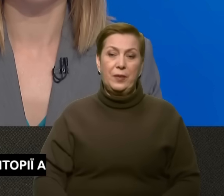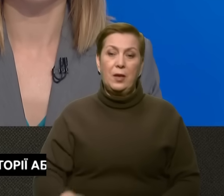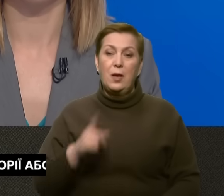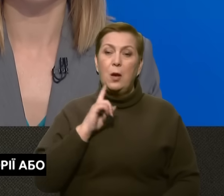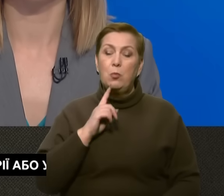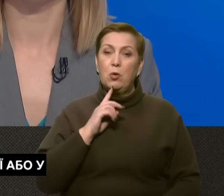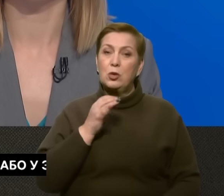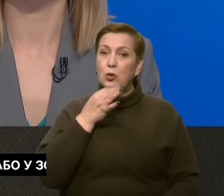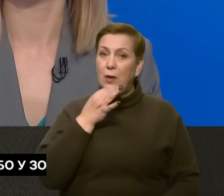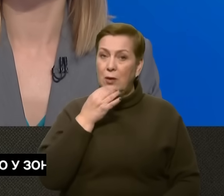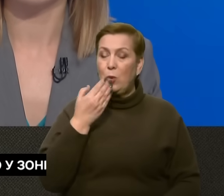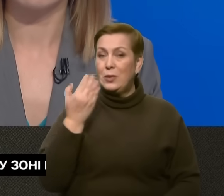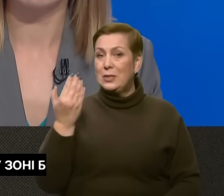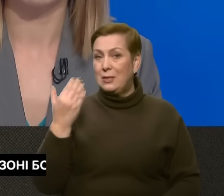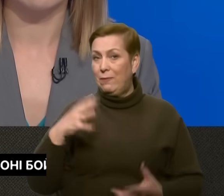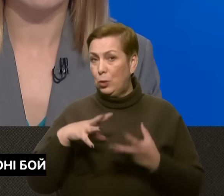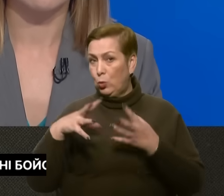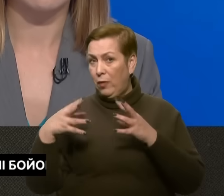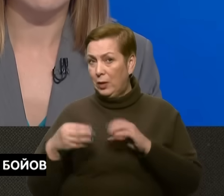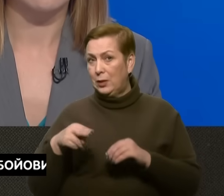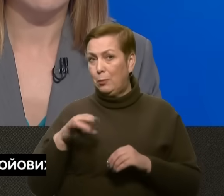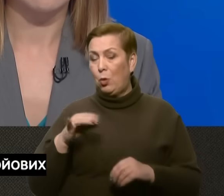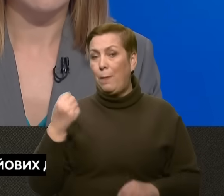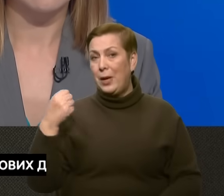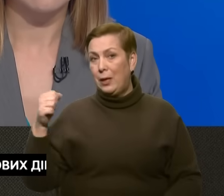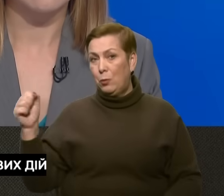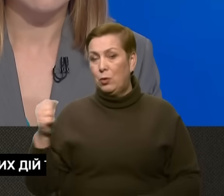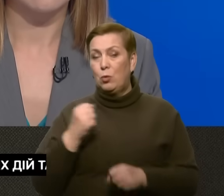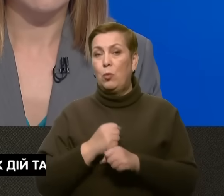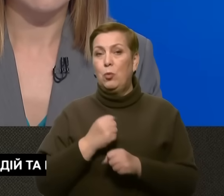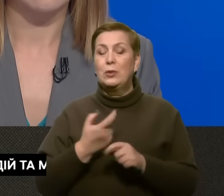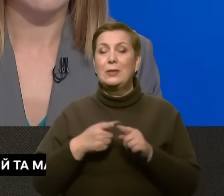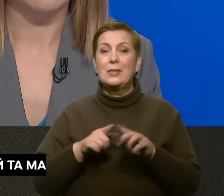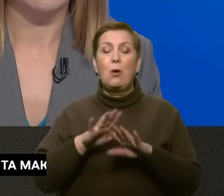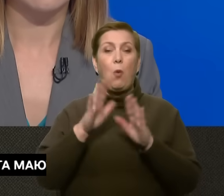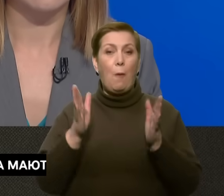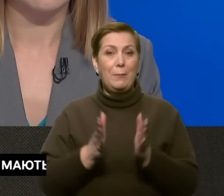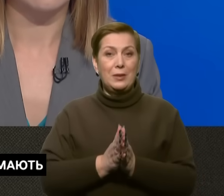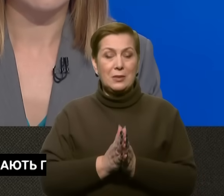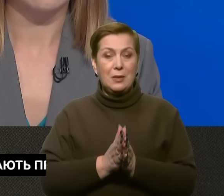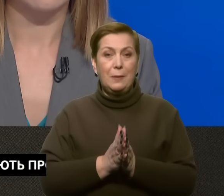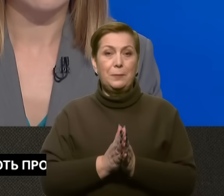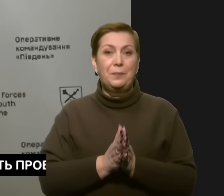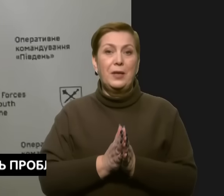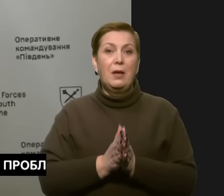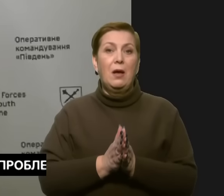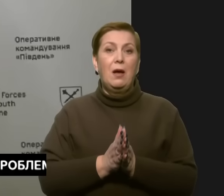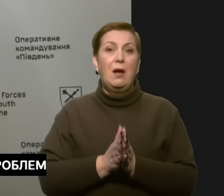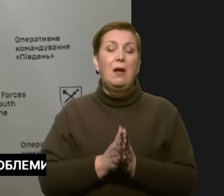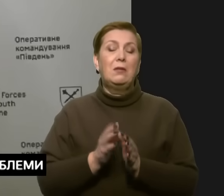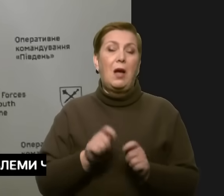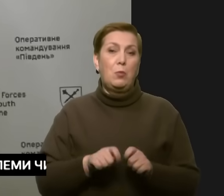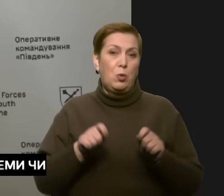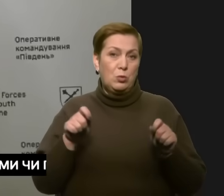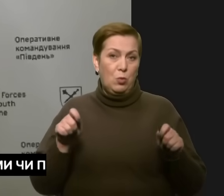Поки що зарано звітувати про якісь перемоги, тому що робота – це комплексна. Розгорнуто там позиції